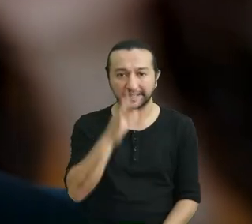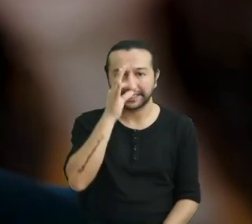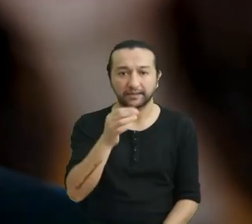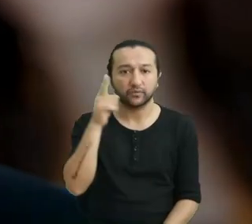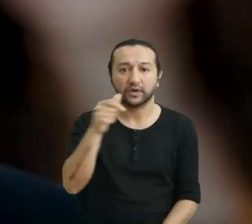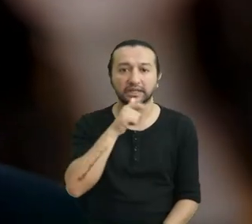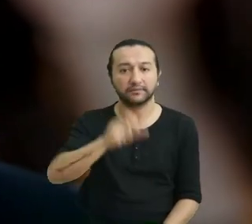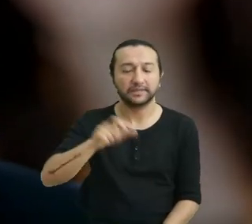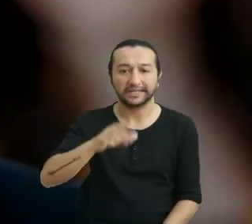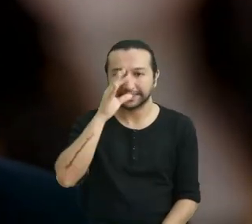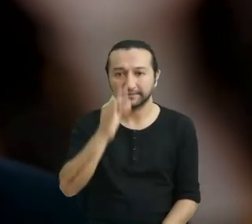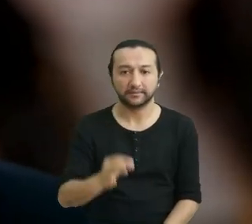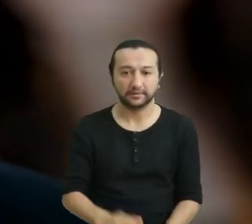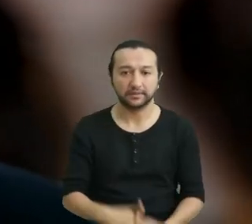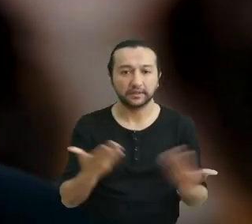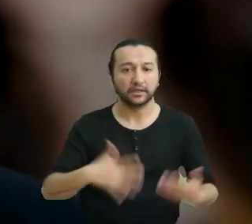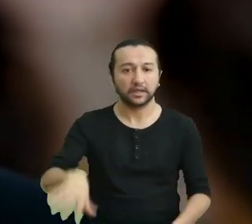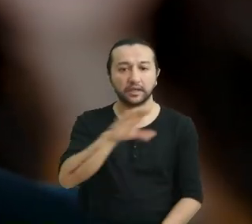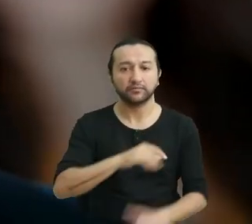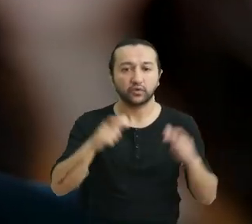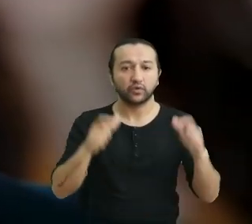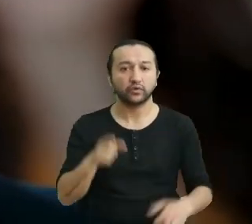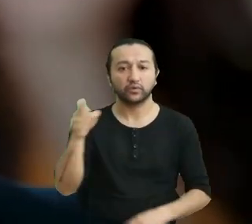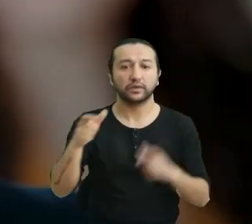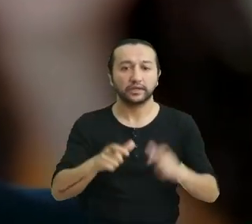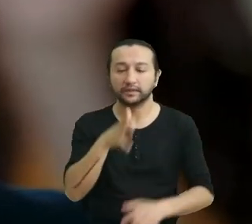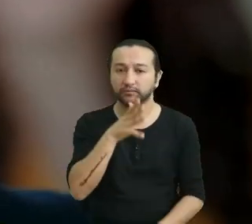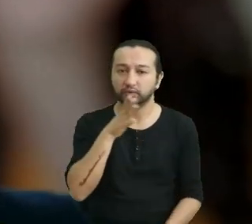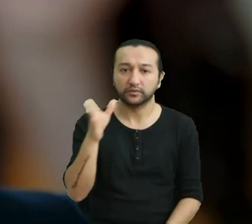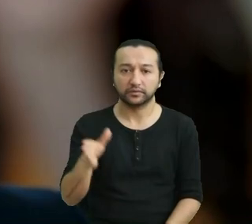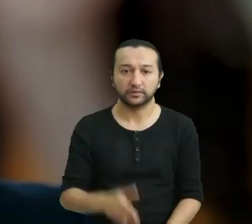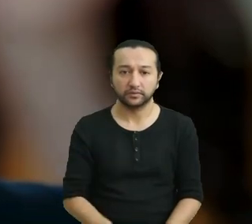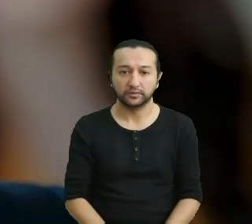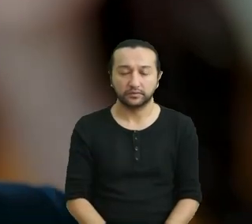Kimdi o adamlar? Hepimizin orada olduğunu nereden biliyorlardı?